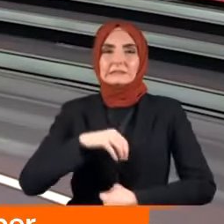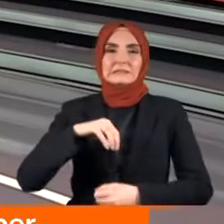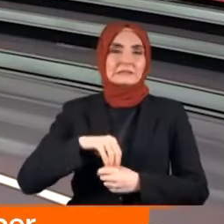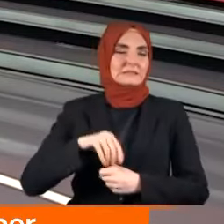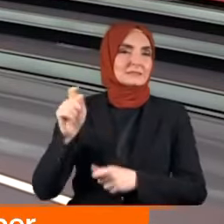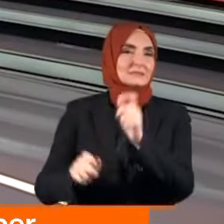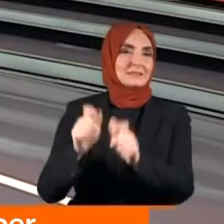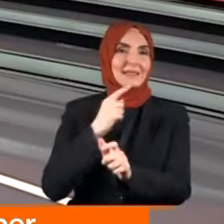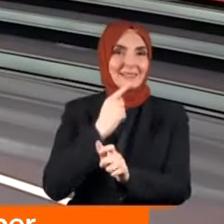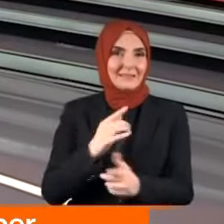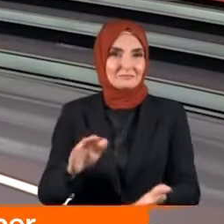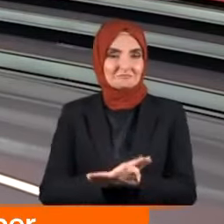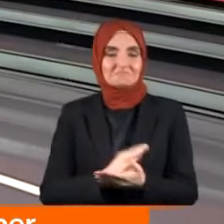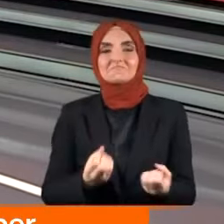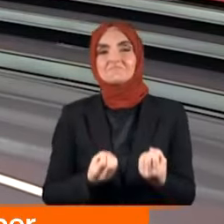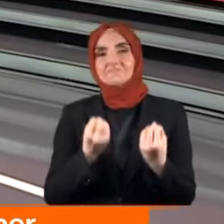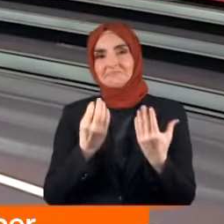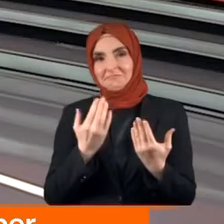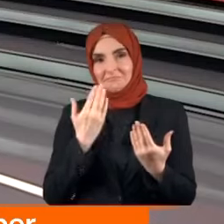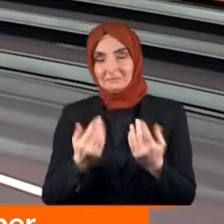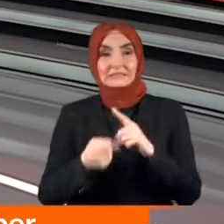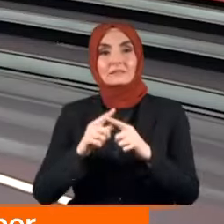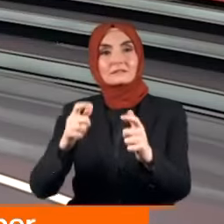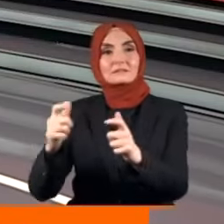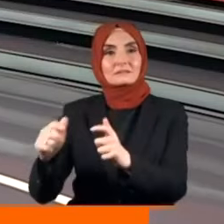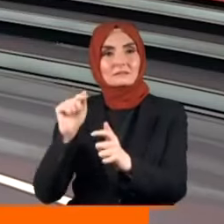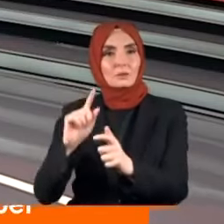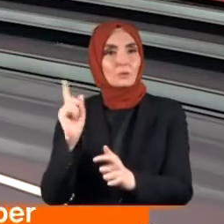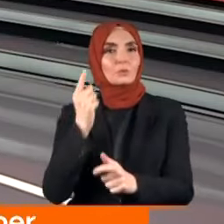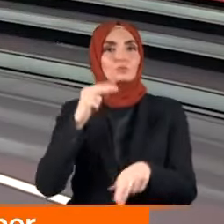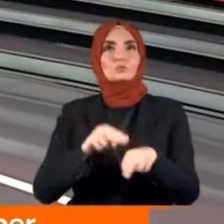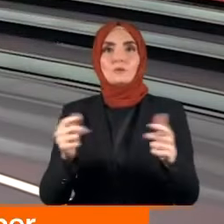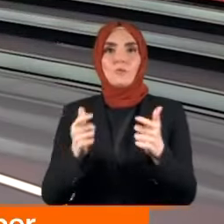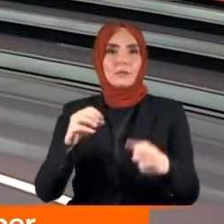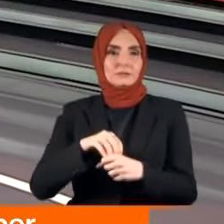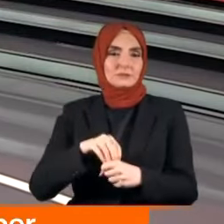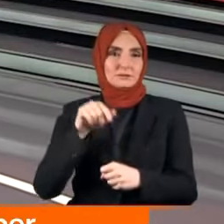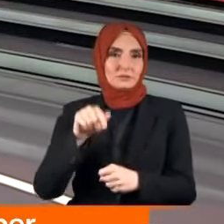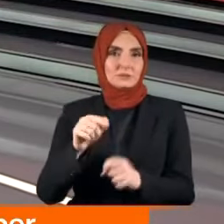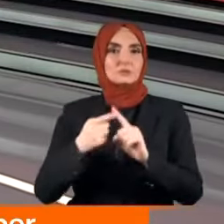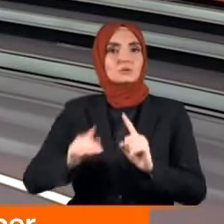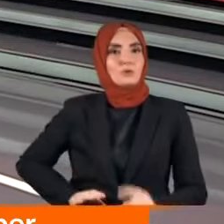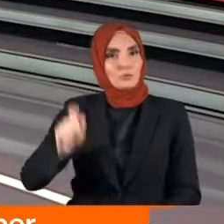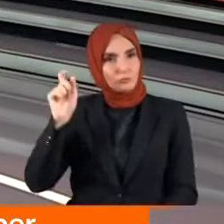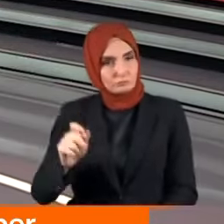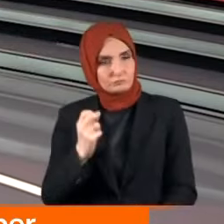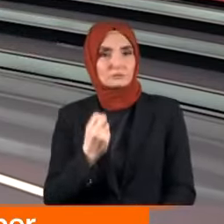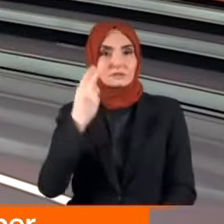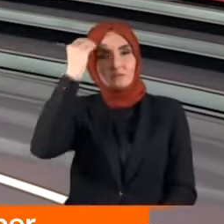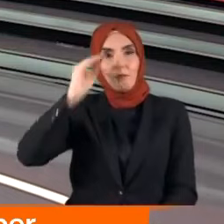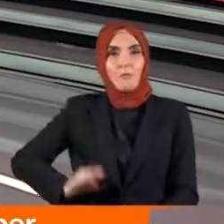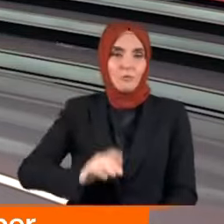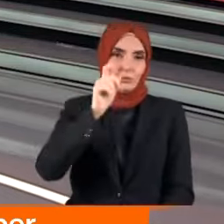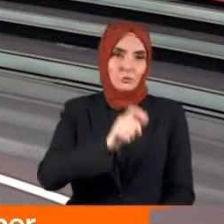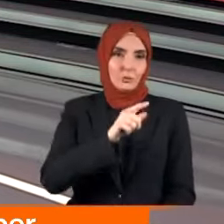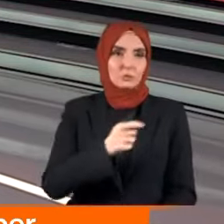olmamış gibi. Öyle ki kulislerde olağanüstü kurultay için sadece Kemal Kılıçdaroğlu değil Ekrem İmamoğlu'nun da kolları sıvadığı konuşuluyor.